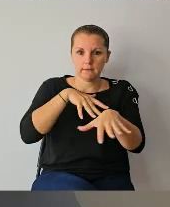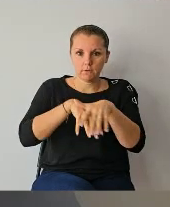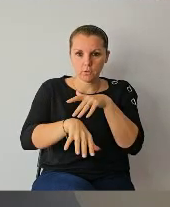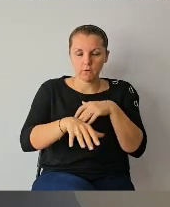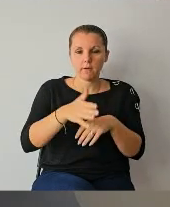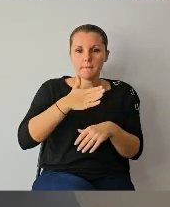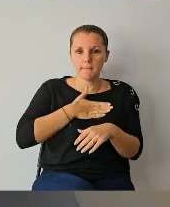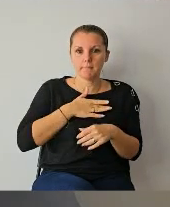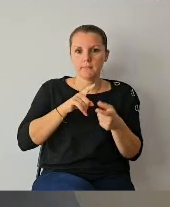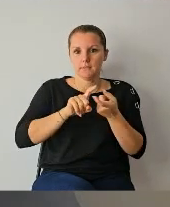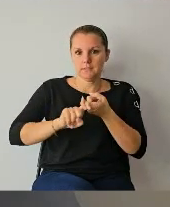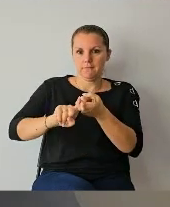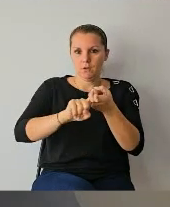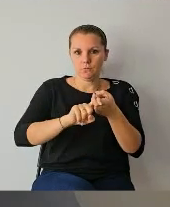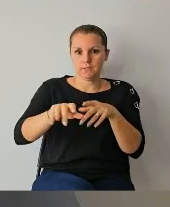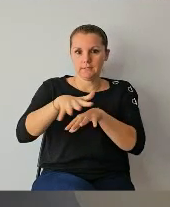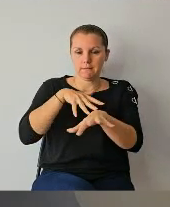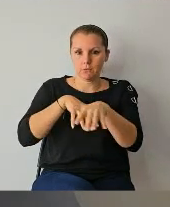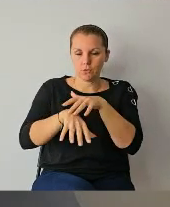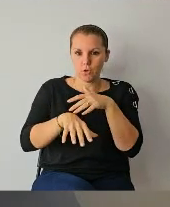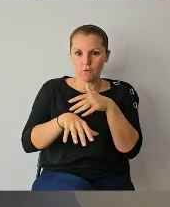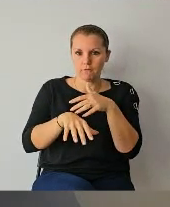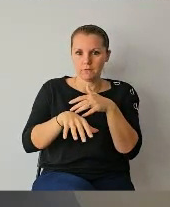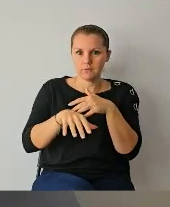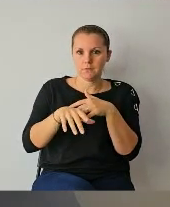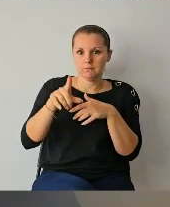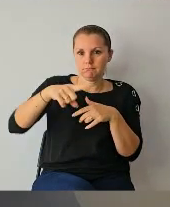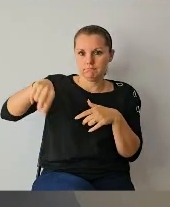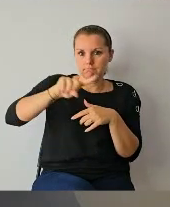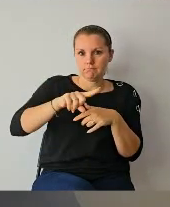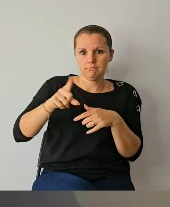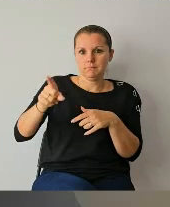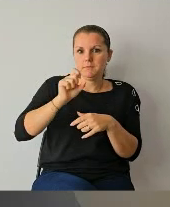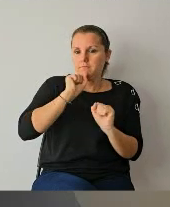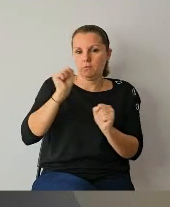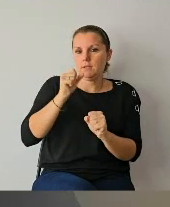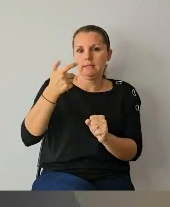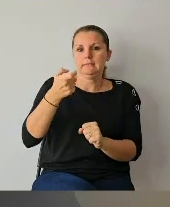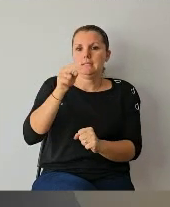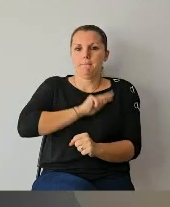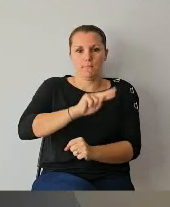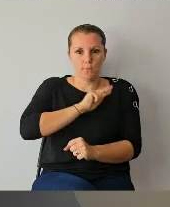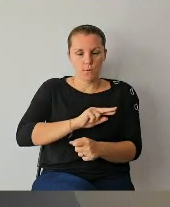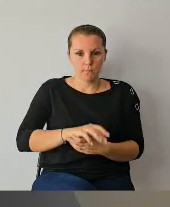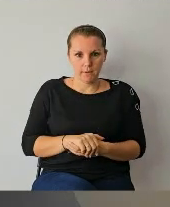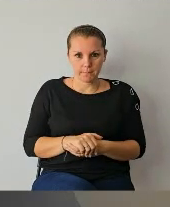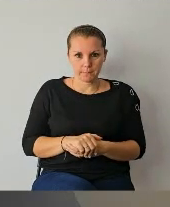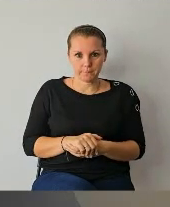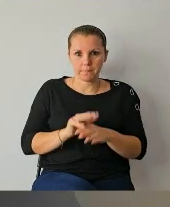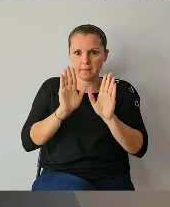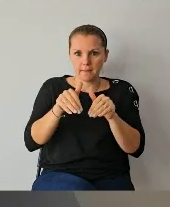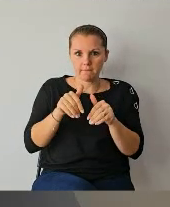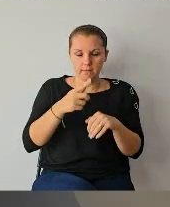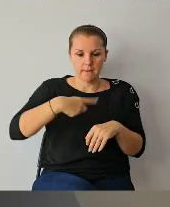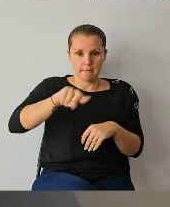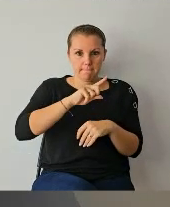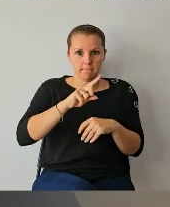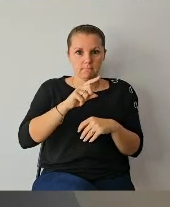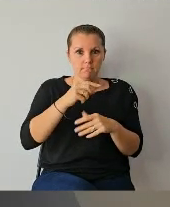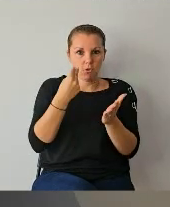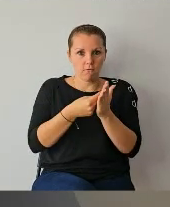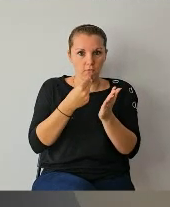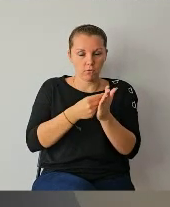mamy taki związek zawodowy, któremu się właściwie nic nie podoba, nie? Nawet to, że podwyższamy te kwoty, to też